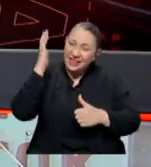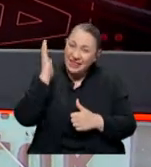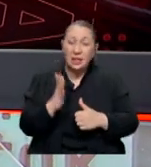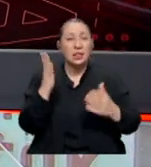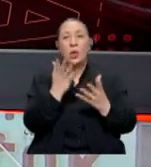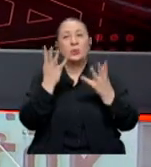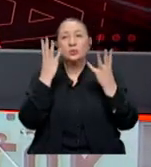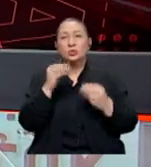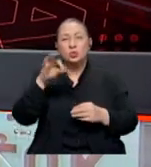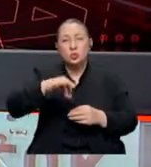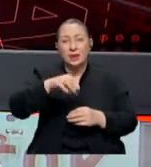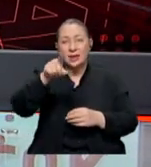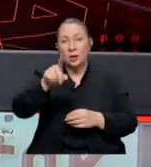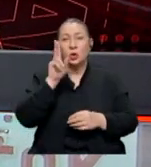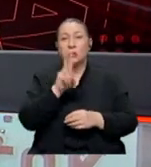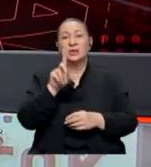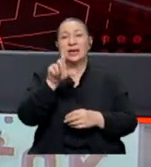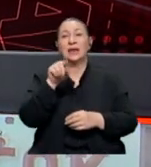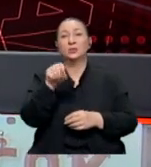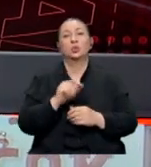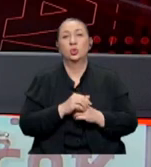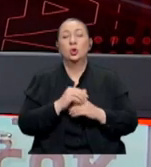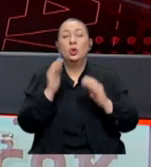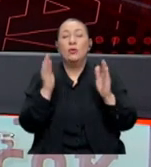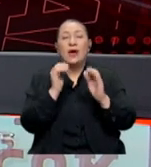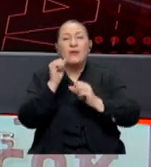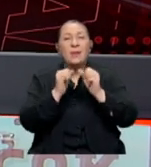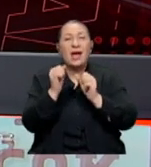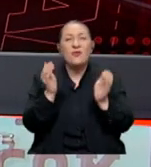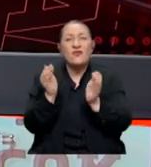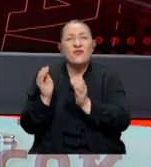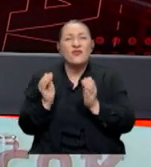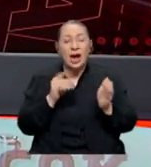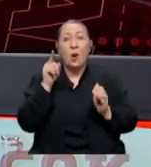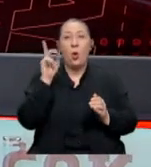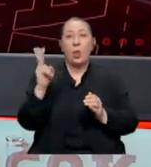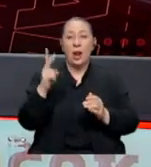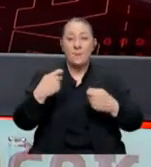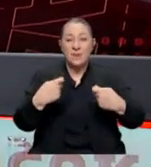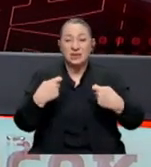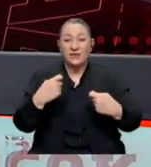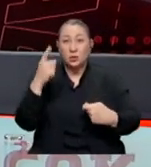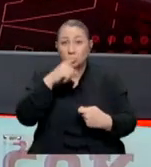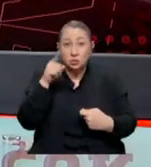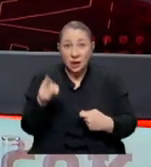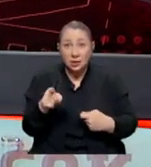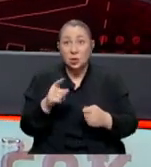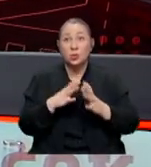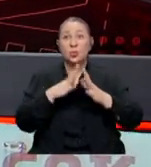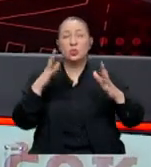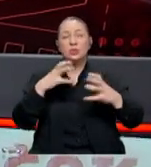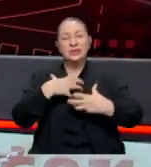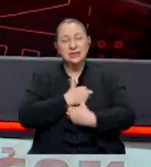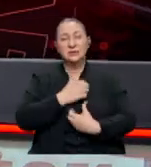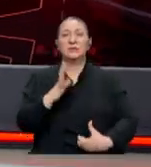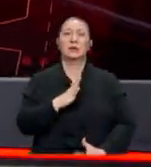ne olursa olsun şu anda görülmesi gereken şudur. Küçük sanayide onların maliyetleri yüzünden büyük sancı